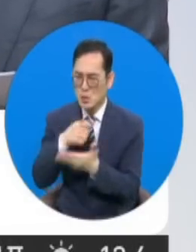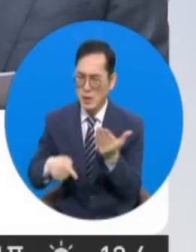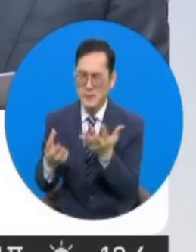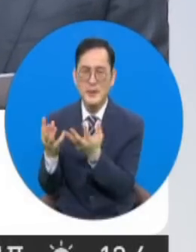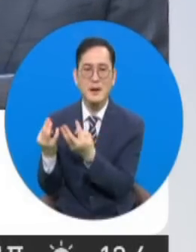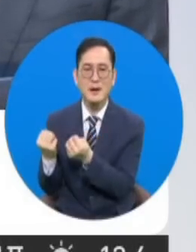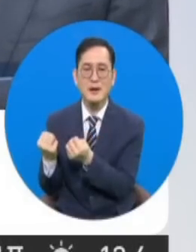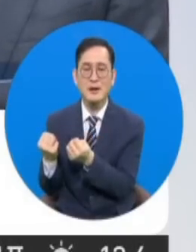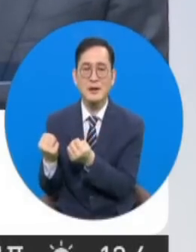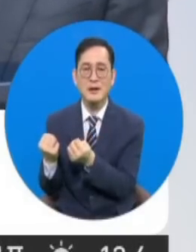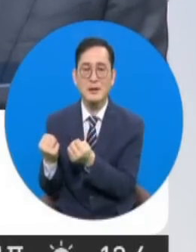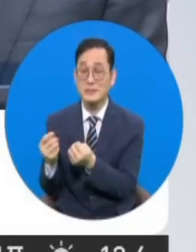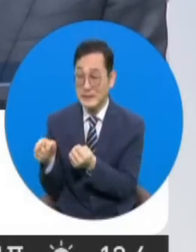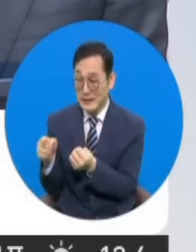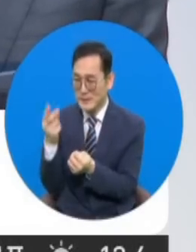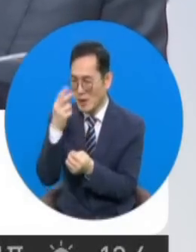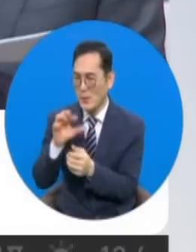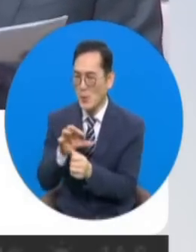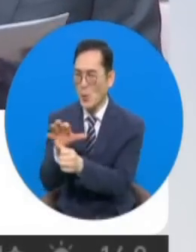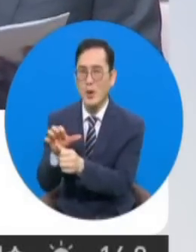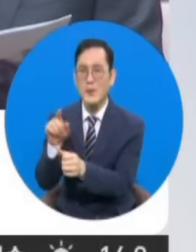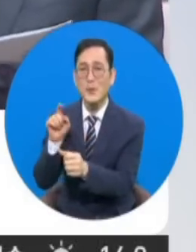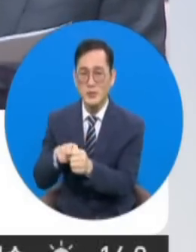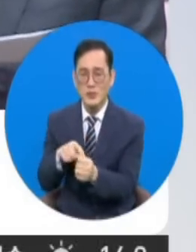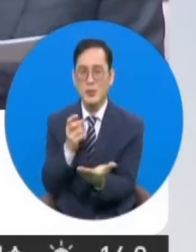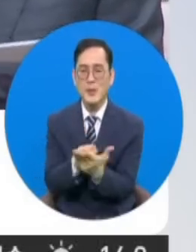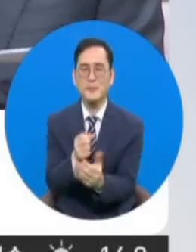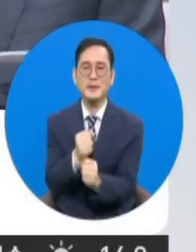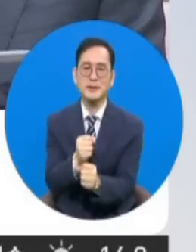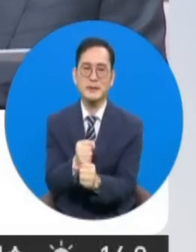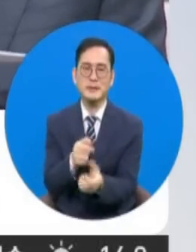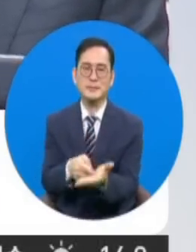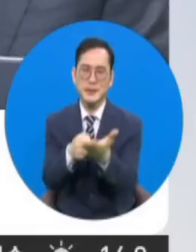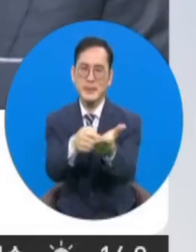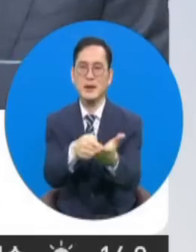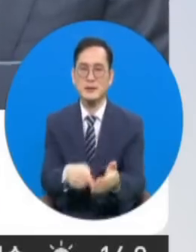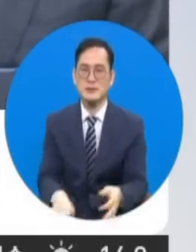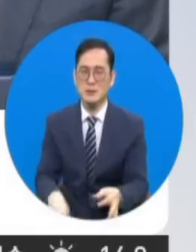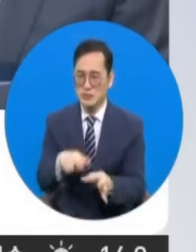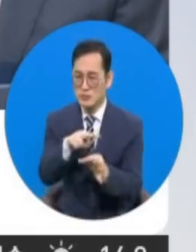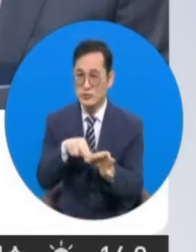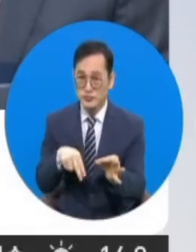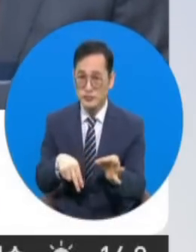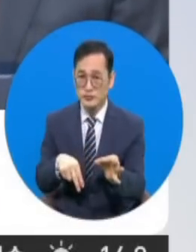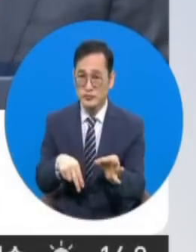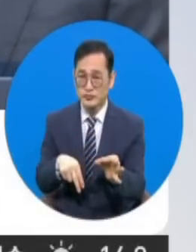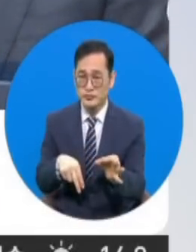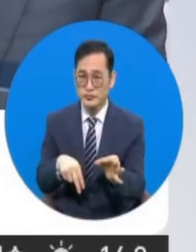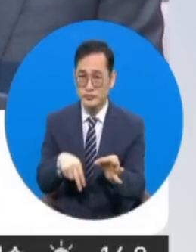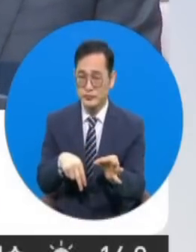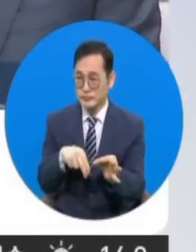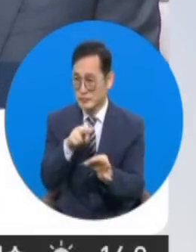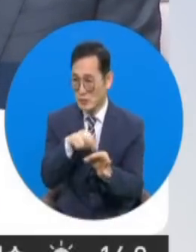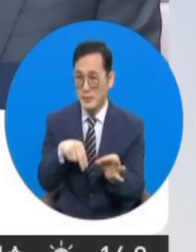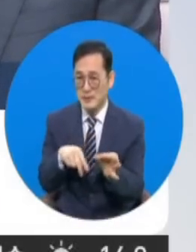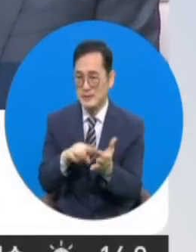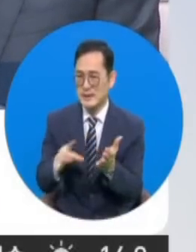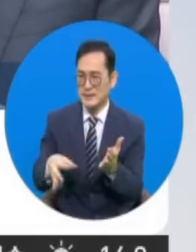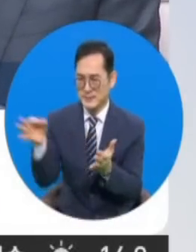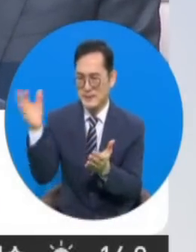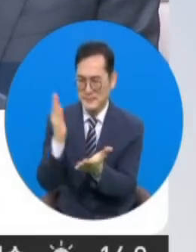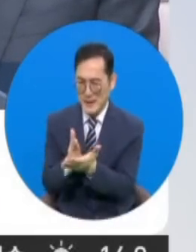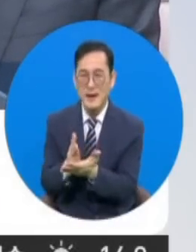투자한 투자자들을 보호하기 위해서 이제 법안도 이제 저도 이제 제출을 하고 여러가지 활동들을 했던 기억이 나는데 일단은